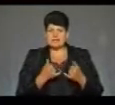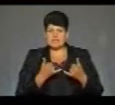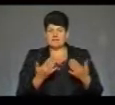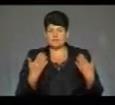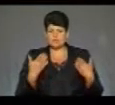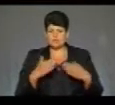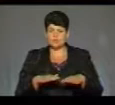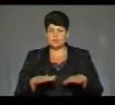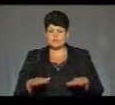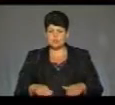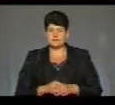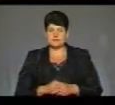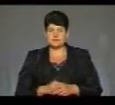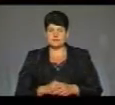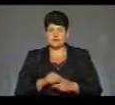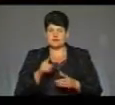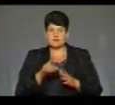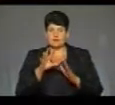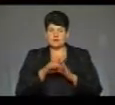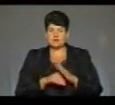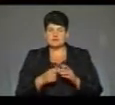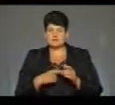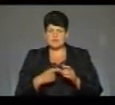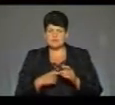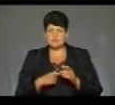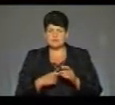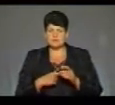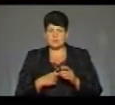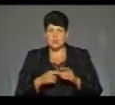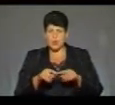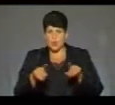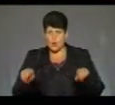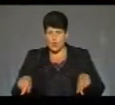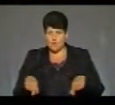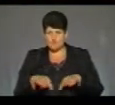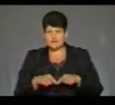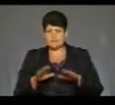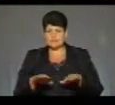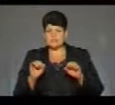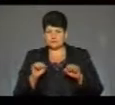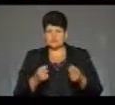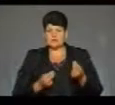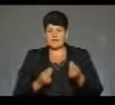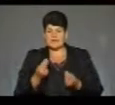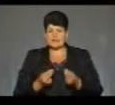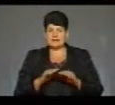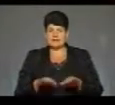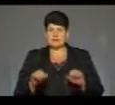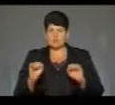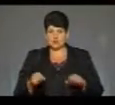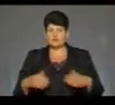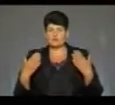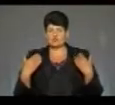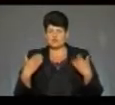дітей. Він включає в себе ось такий чудовий інтерактивний коврик, на якому діти можуть гратися, на якому діти можуть